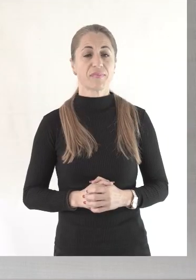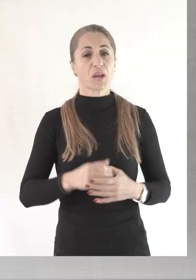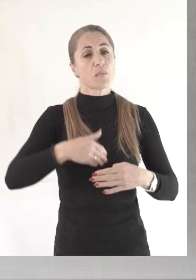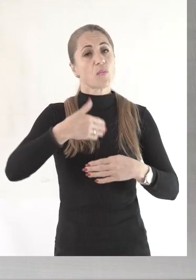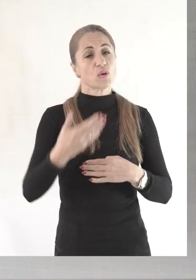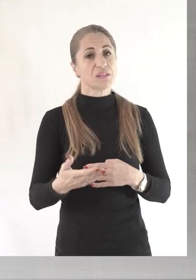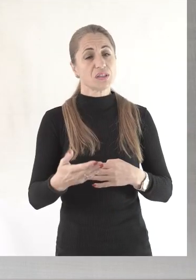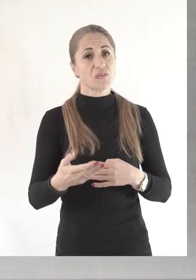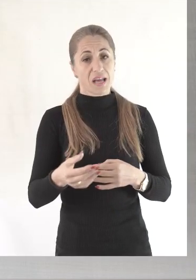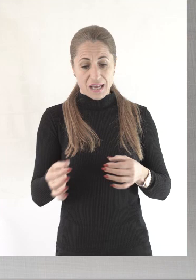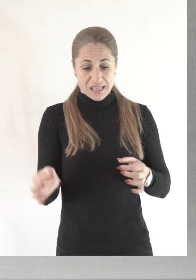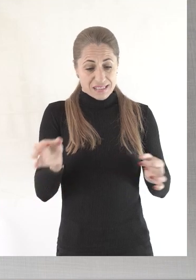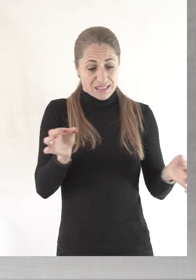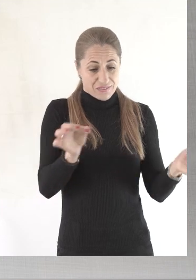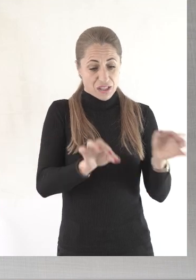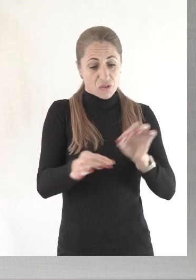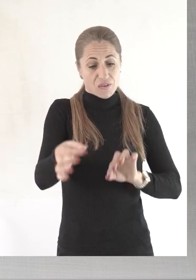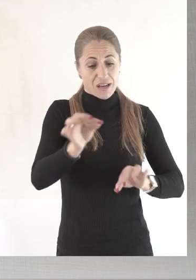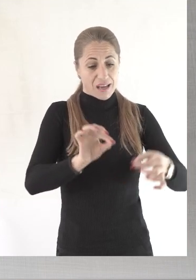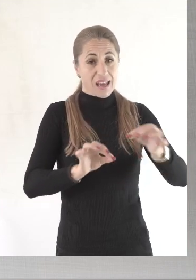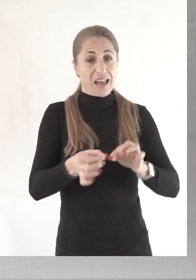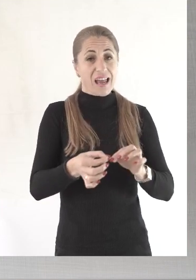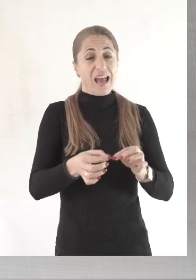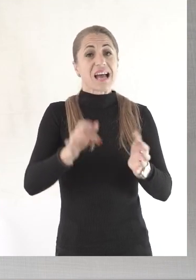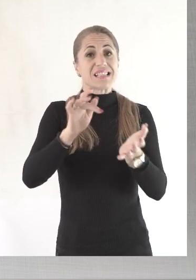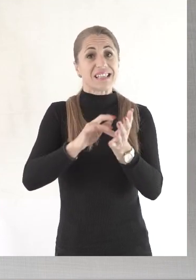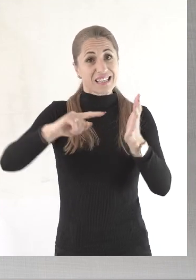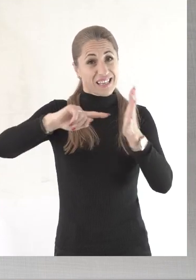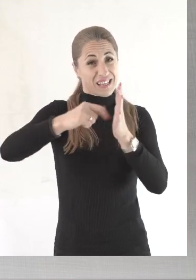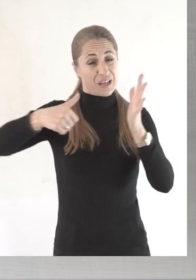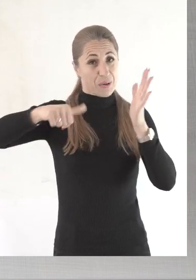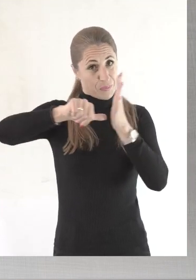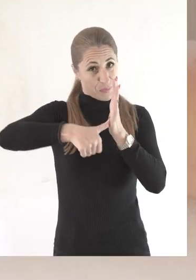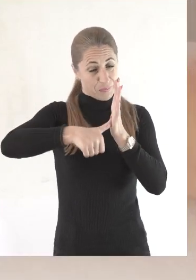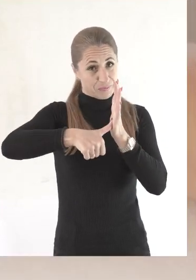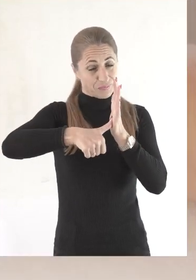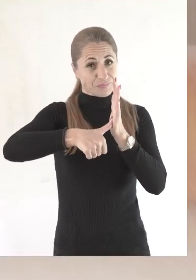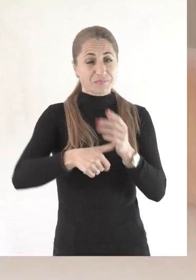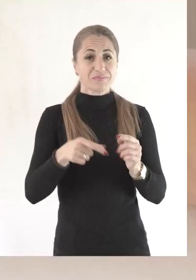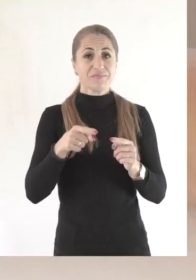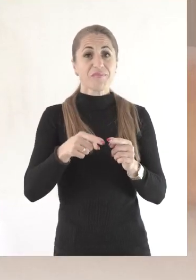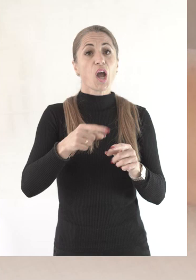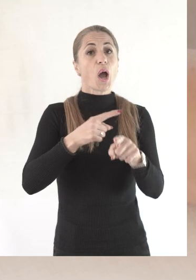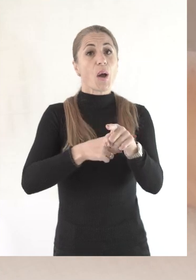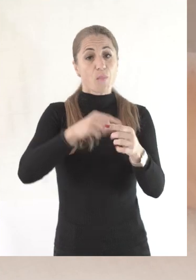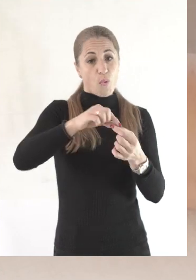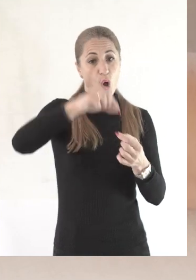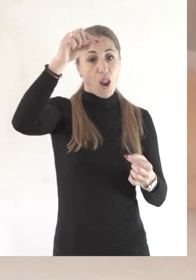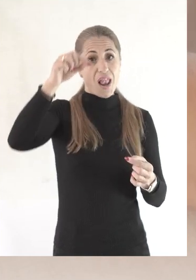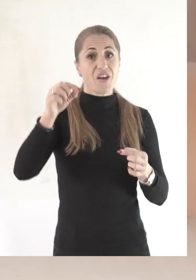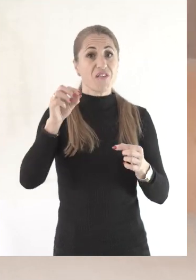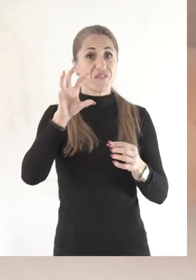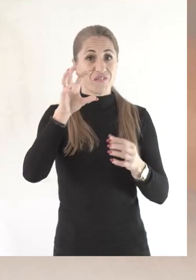Потоа, ги свиткуваме кјошевите и ги зацврстуваме на средината со патент боцкалка и го боцнуваме на еден